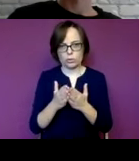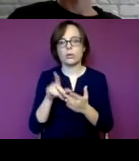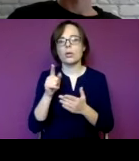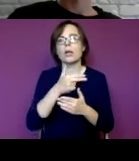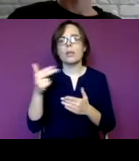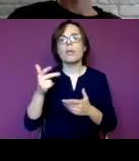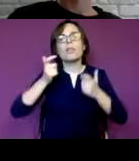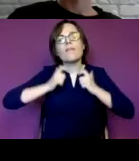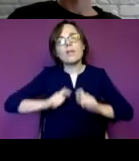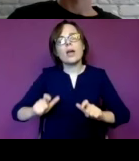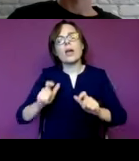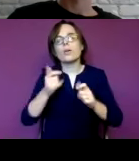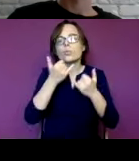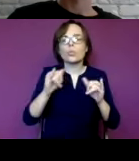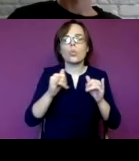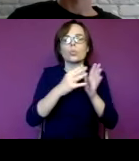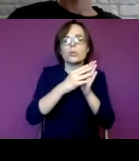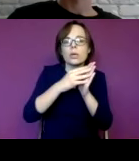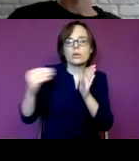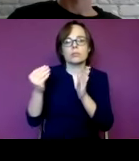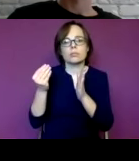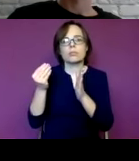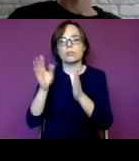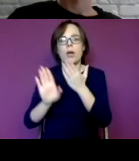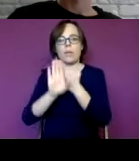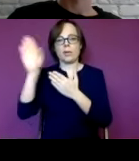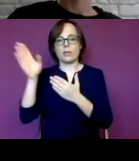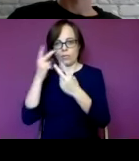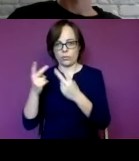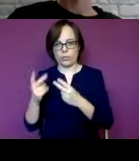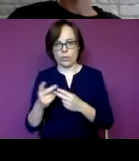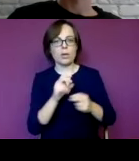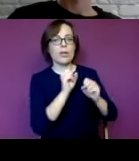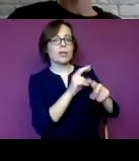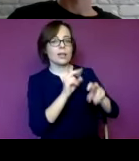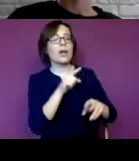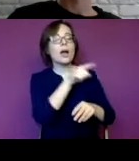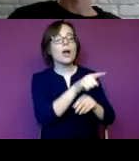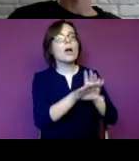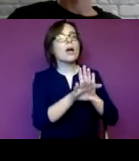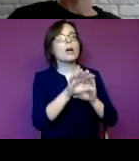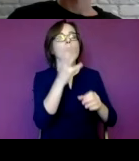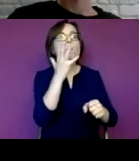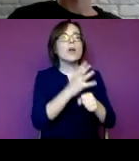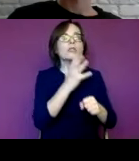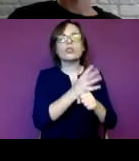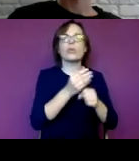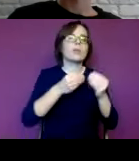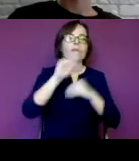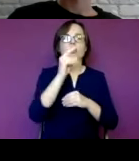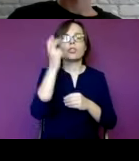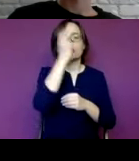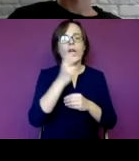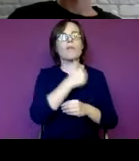gdzie trochę no, chcieliśmy spojrzeć na tożsamość wiejską. Właśnie, bo komentował Pan taki wybór 50 najciekawszych. Tak,